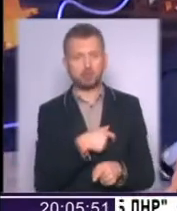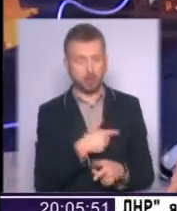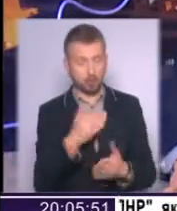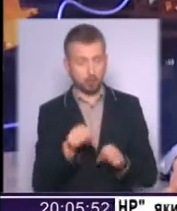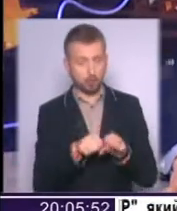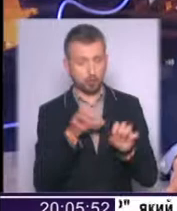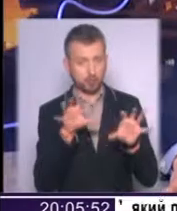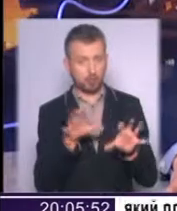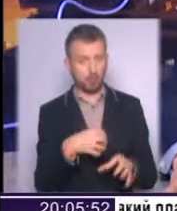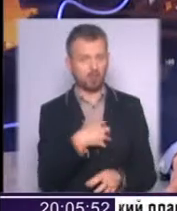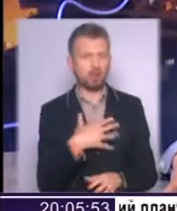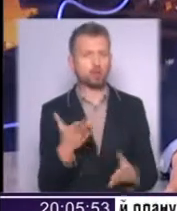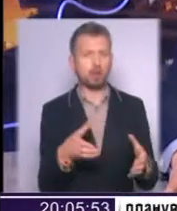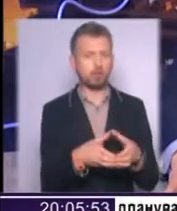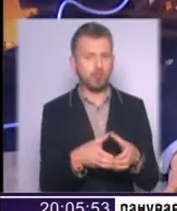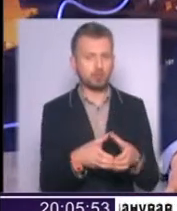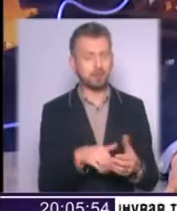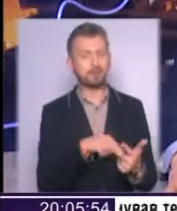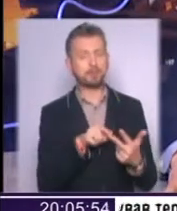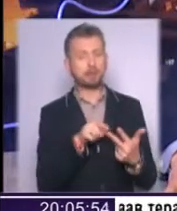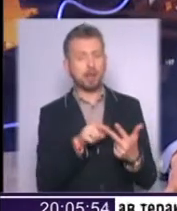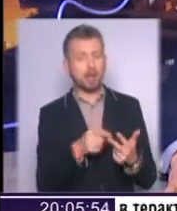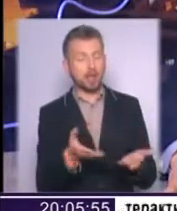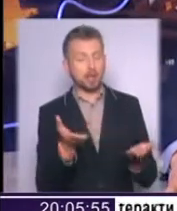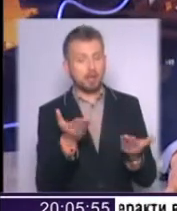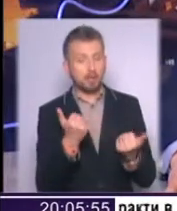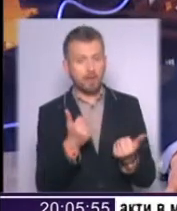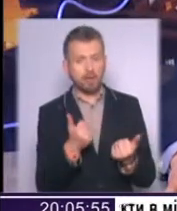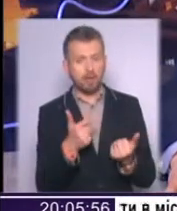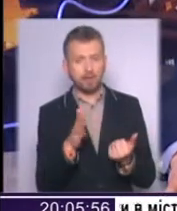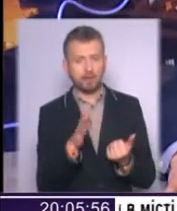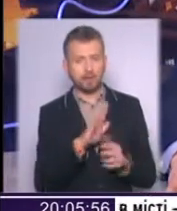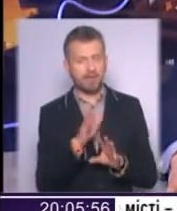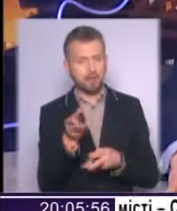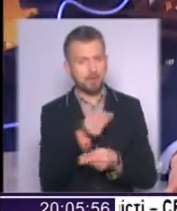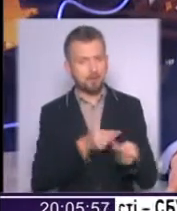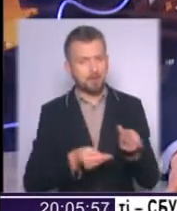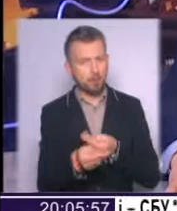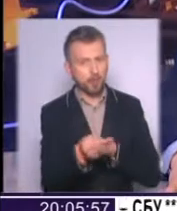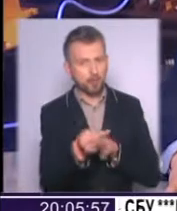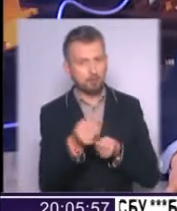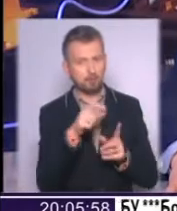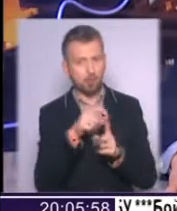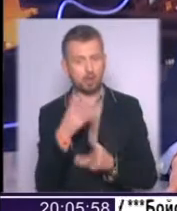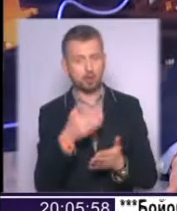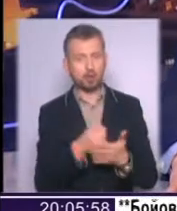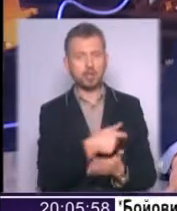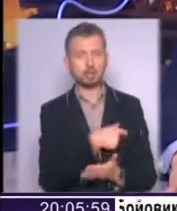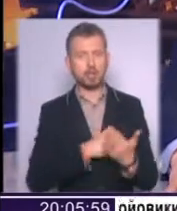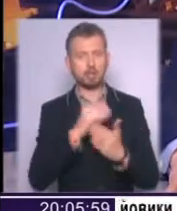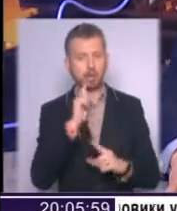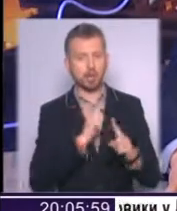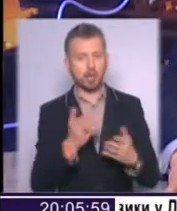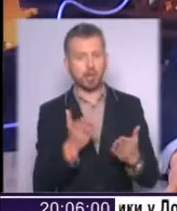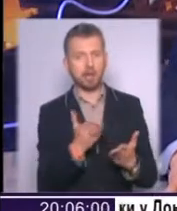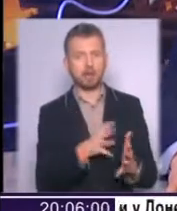іншої політичної сили. Третє. Давайте не підмінювати поняття. Якщо до депутата Верховної Ради, який